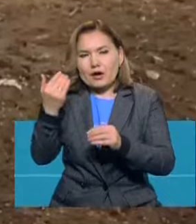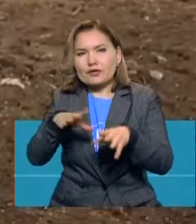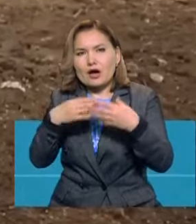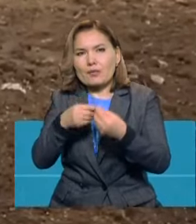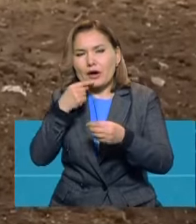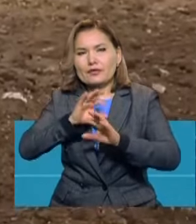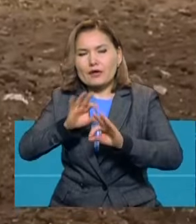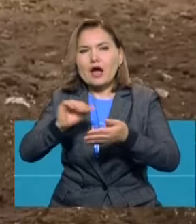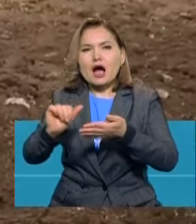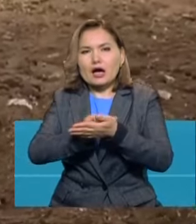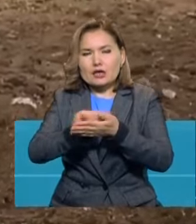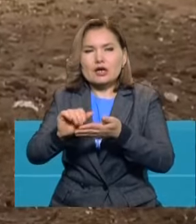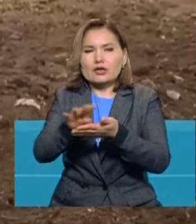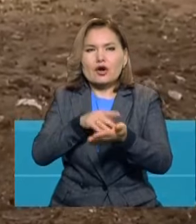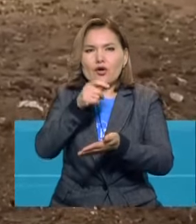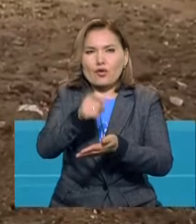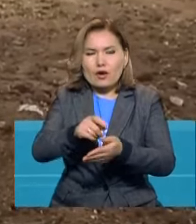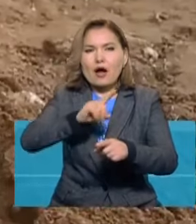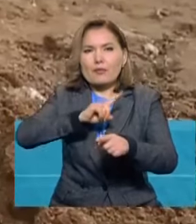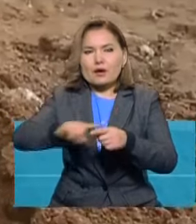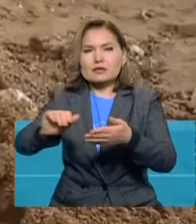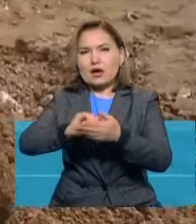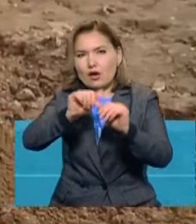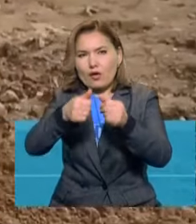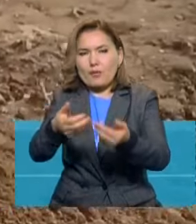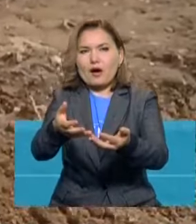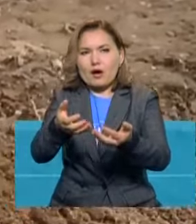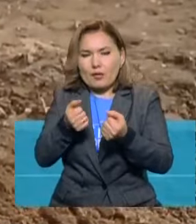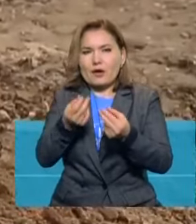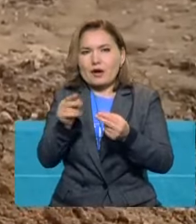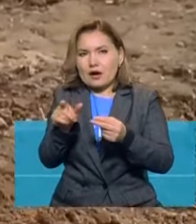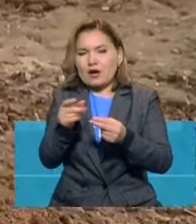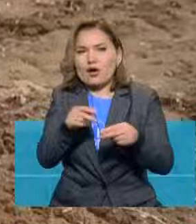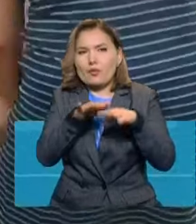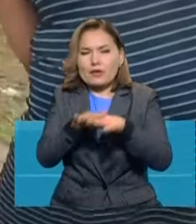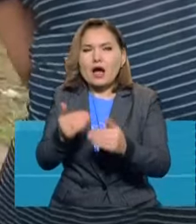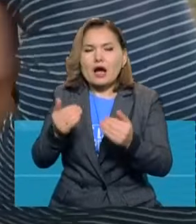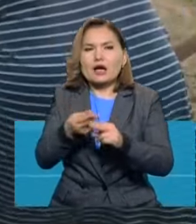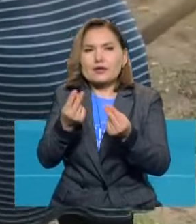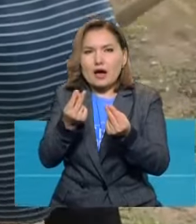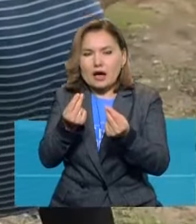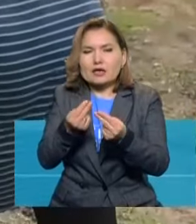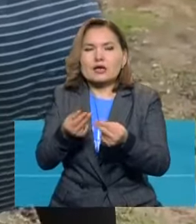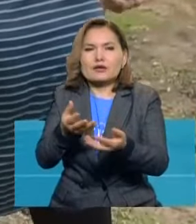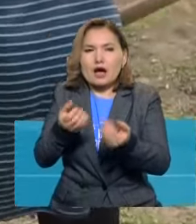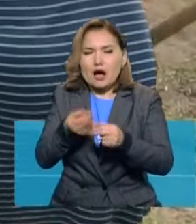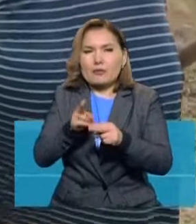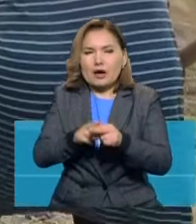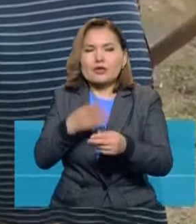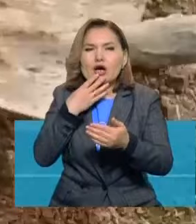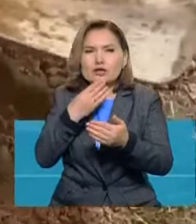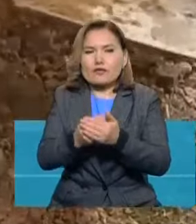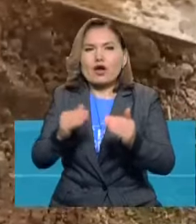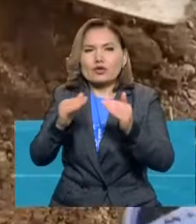қажетті құжаттарды өткізіп, күн өтпей тиісті өтемақыға да қол жеткізген. Ал қазір сол қаржыға ұласына құм түсіріп,